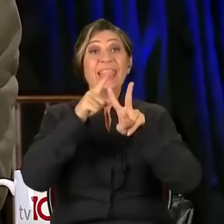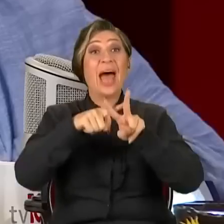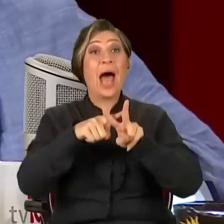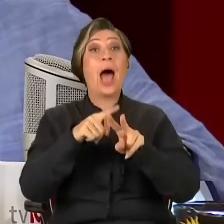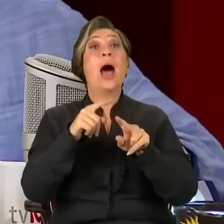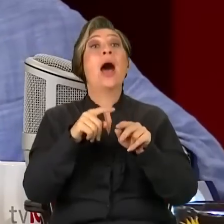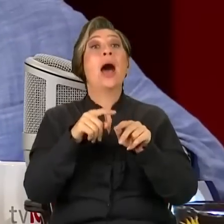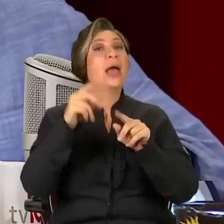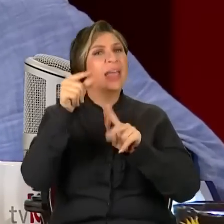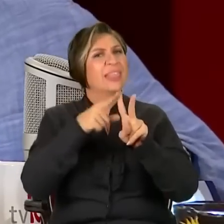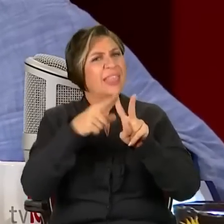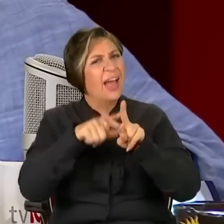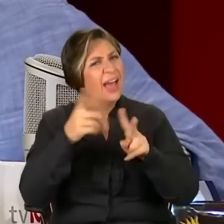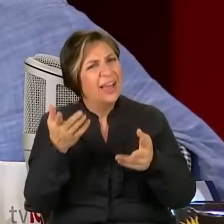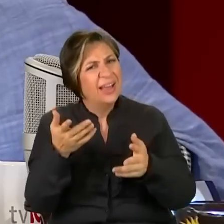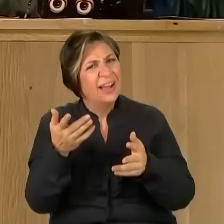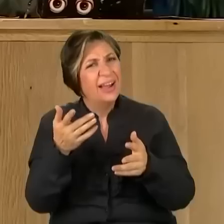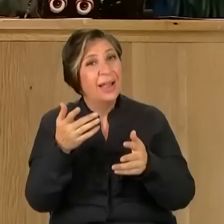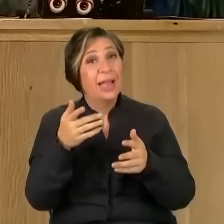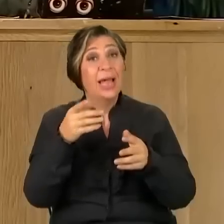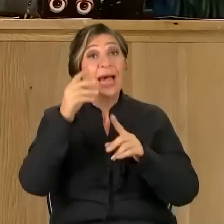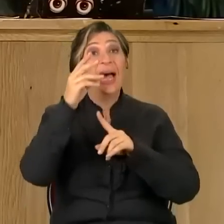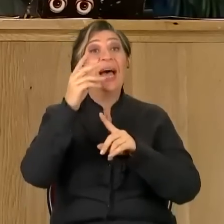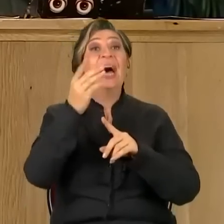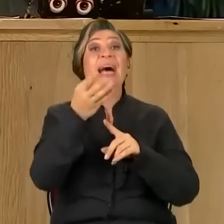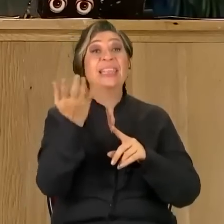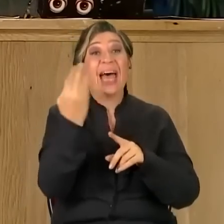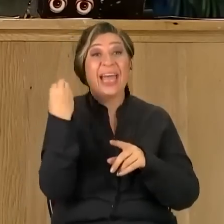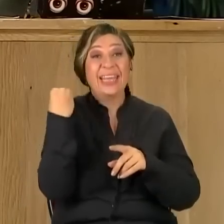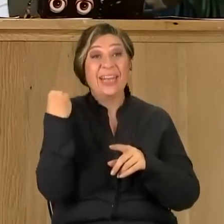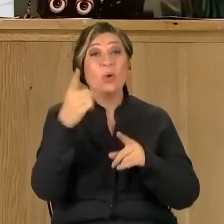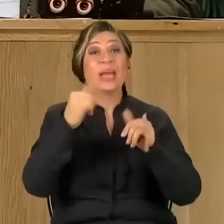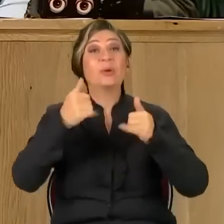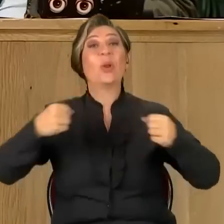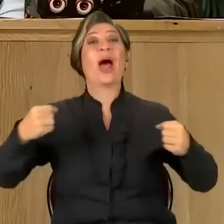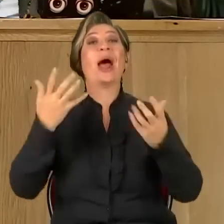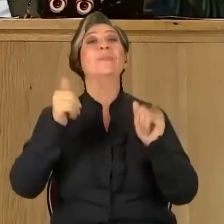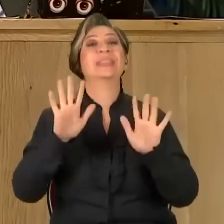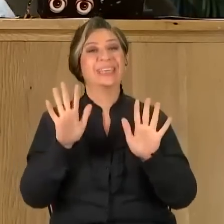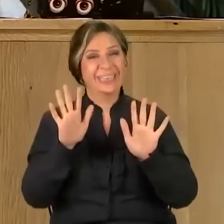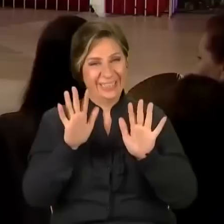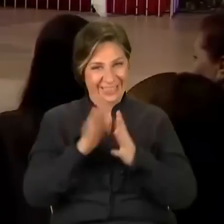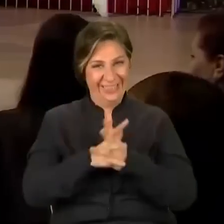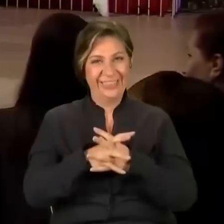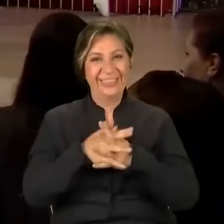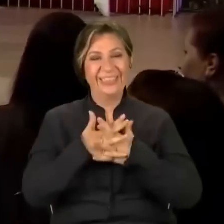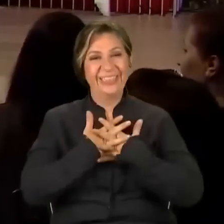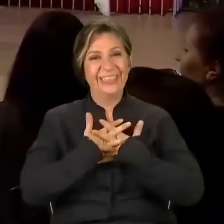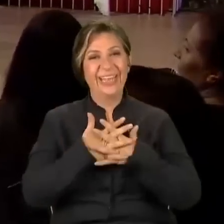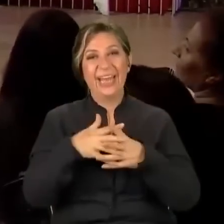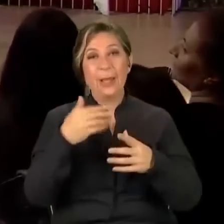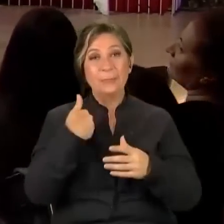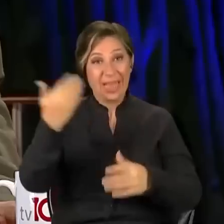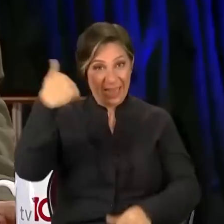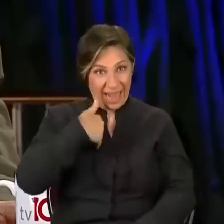İnna, ha İnna hangisiydi? Aa İnna daha yeni bize geldi. O daha geldi. Kilo almadı değil mi? O daha kilo almadı, evet evet. Bir dakika bir dakika,